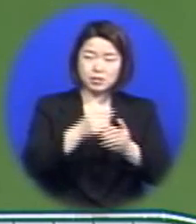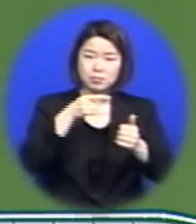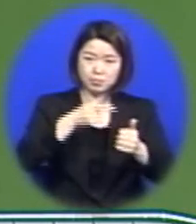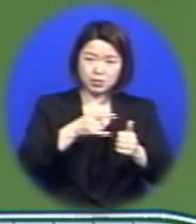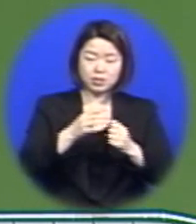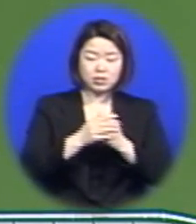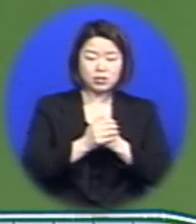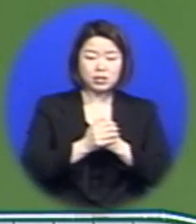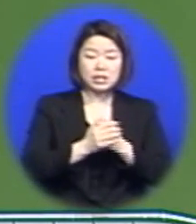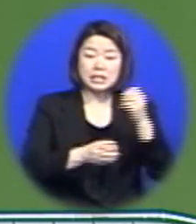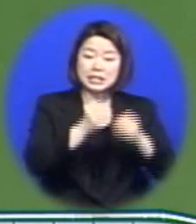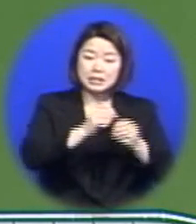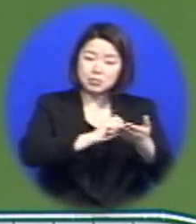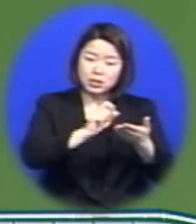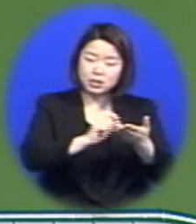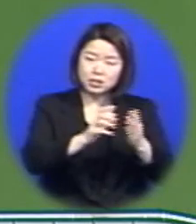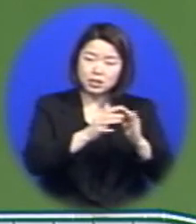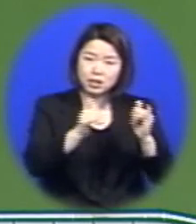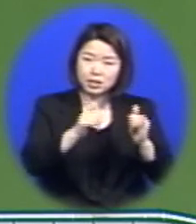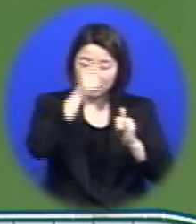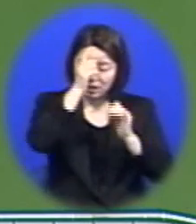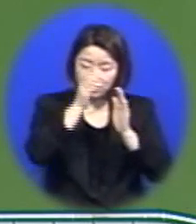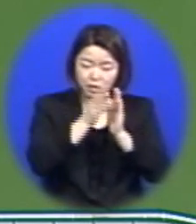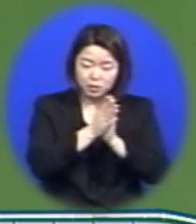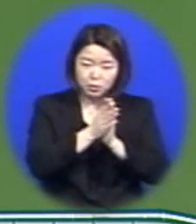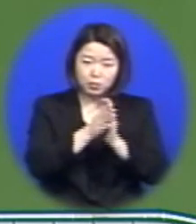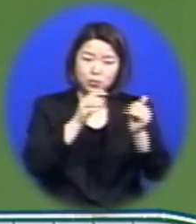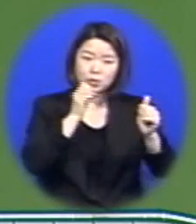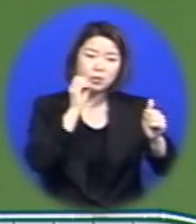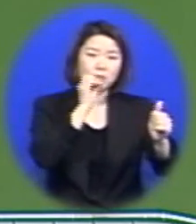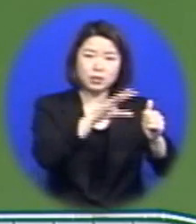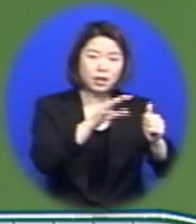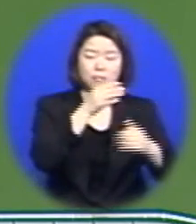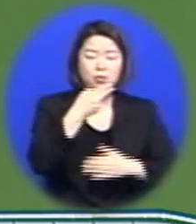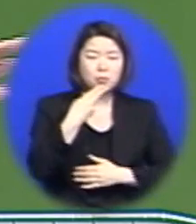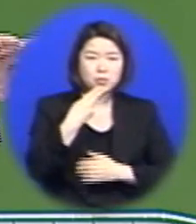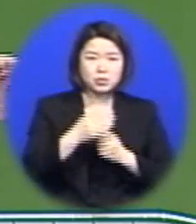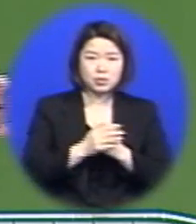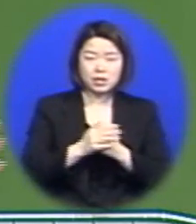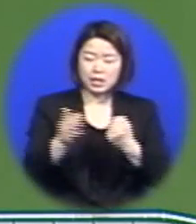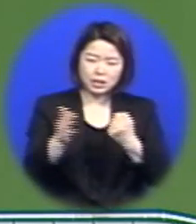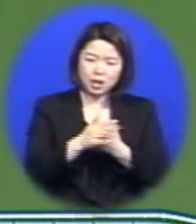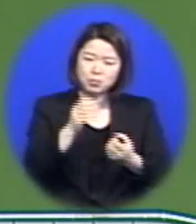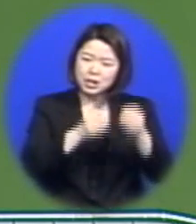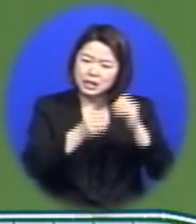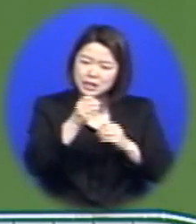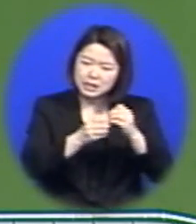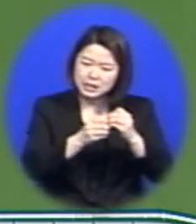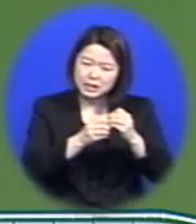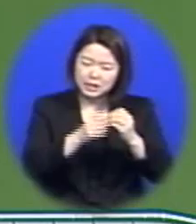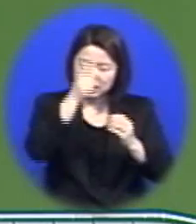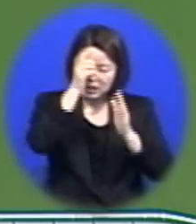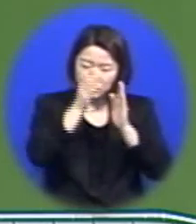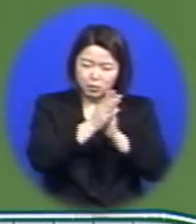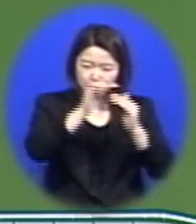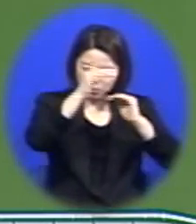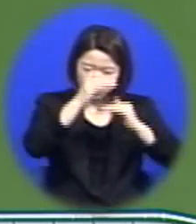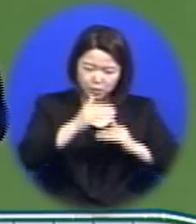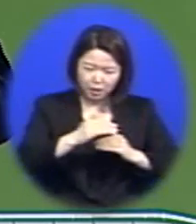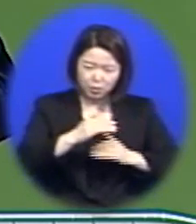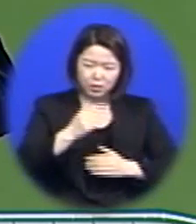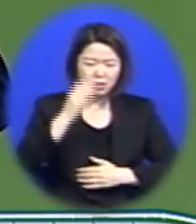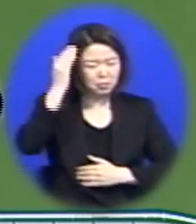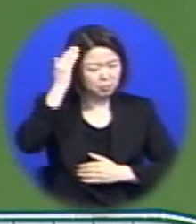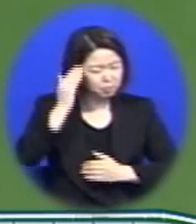응답하지 않으십니다 그래서이 기도의 분위기가 아주 을해요